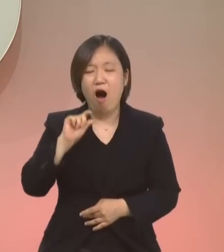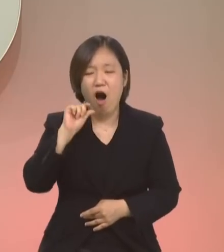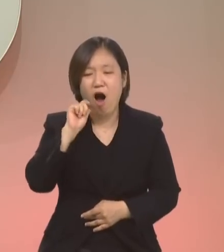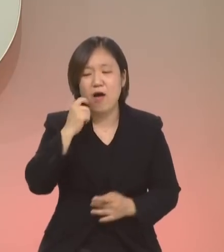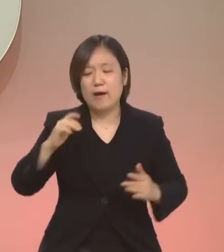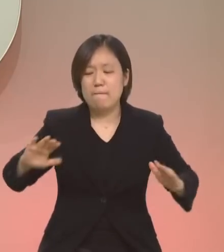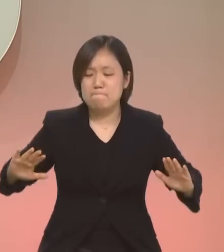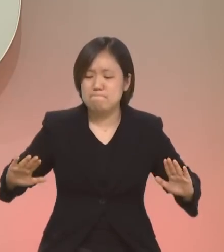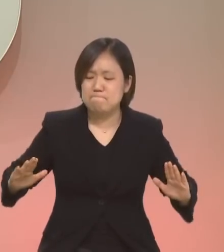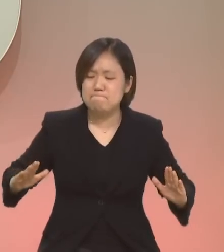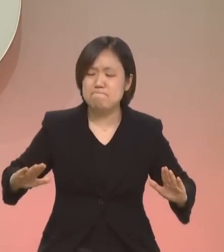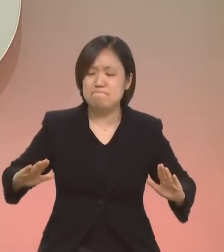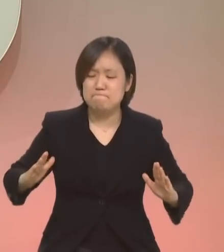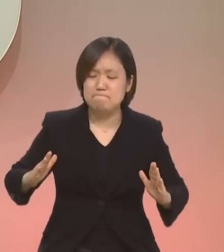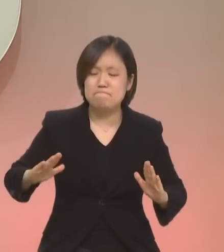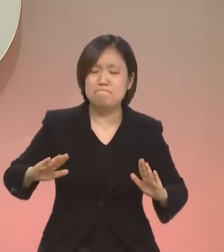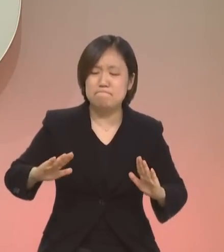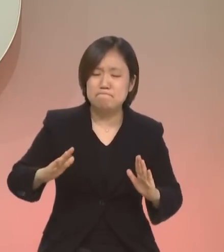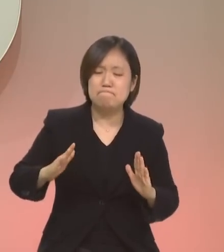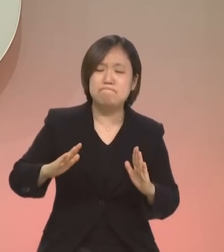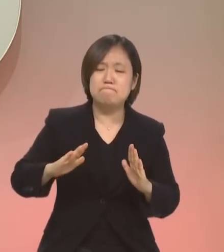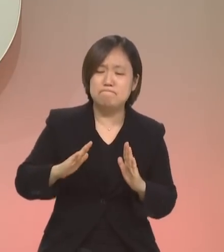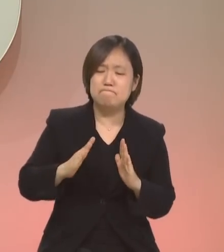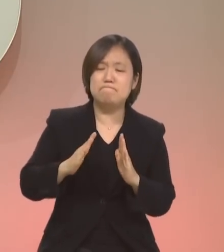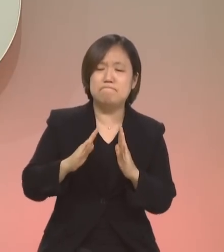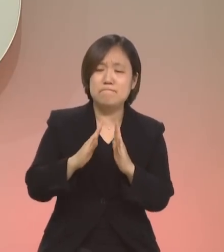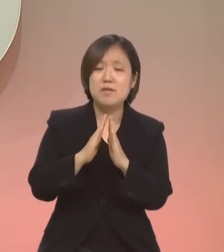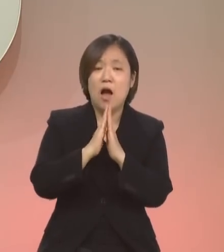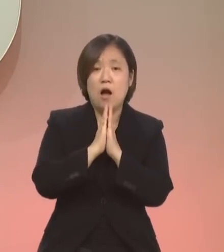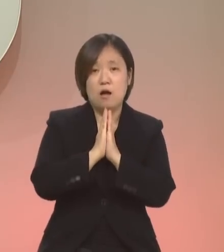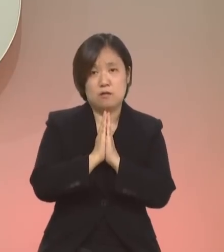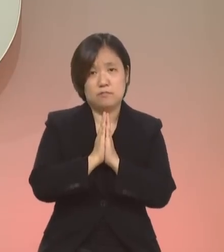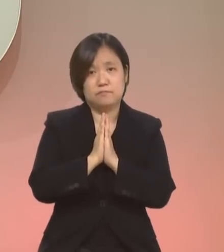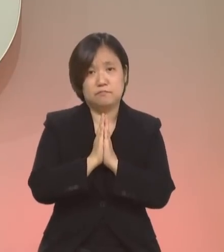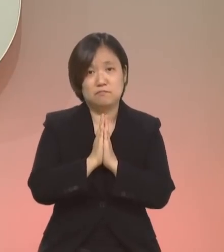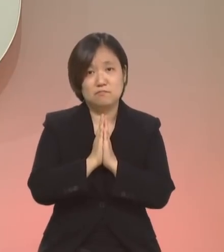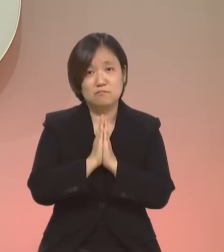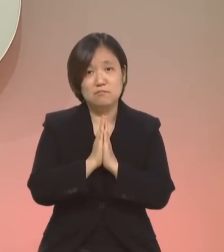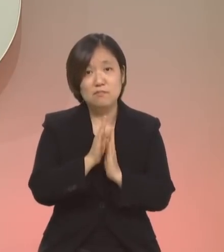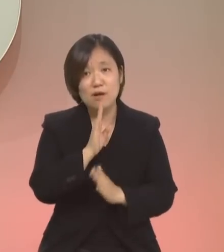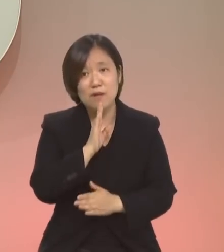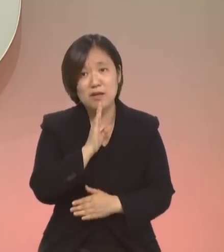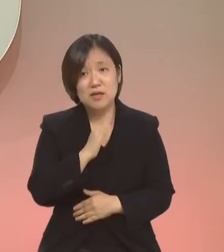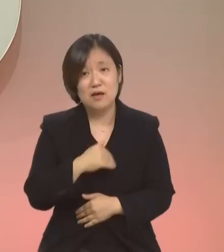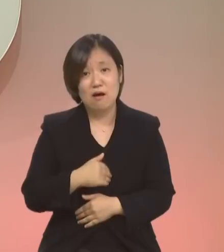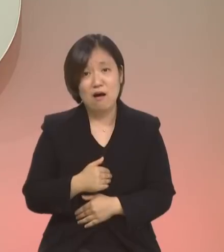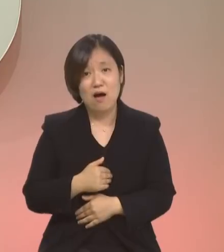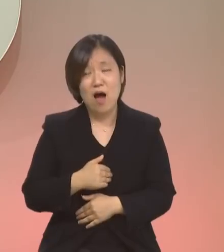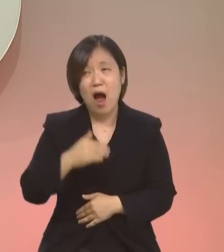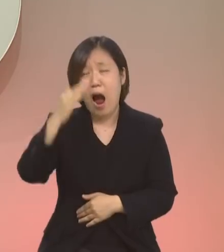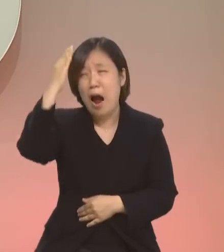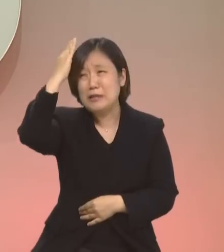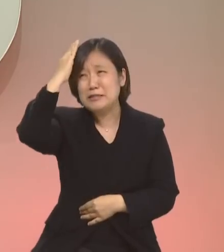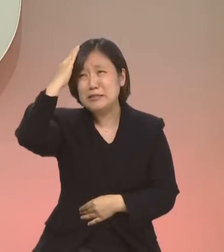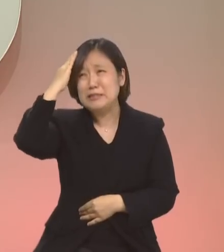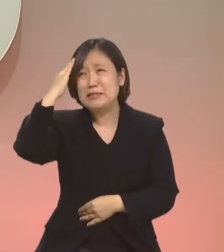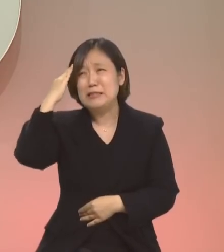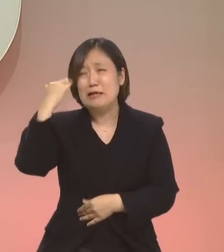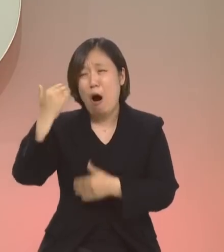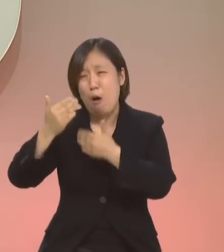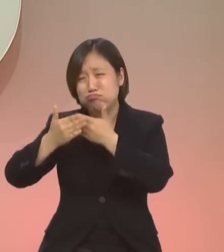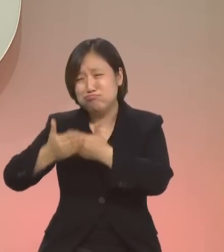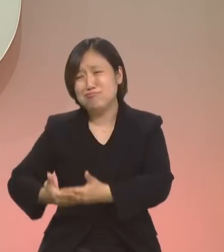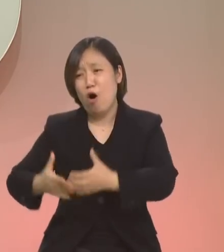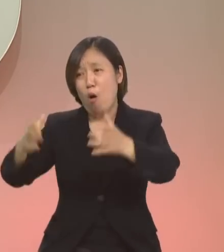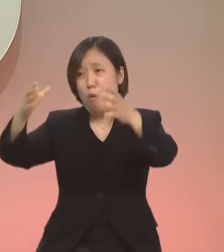쏟아부으면서 가슴 앞에서 이렇게 합장을 한 거예요 그러니까 오라지게 그냥 가위에 심하게 이제 눌러 버린